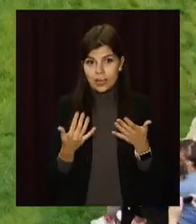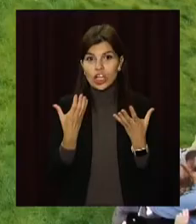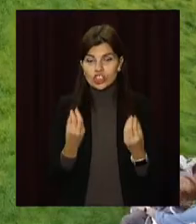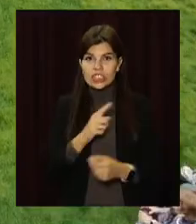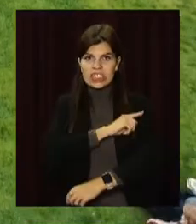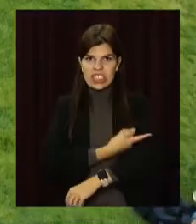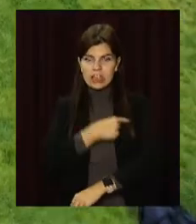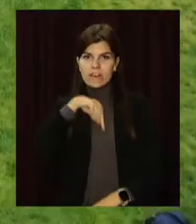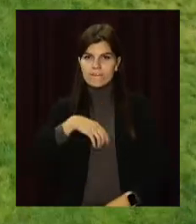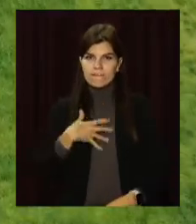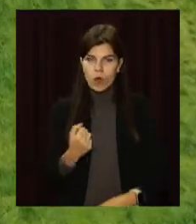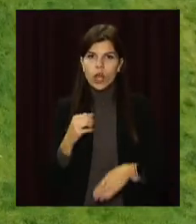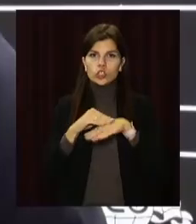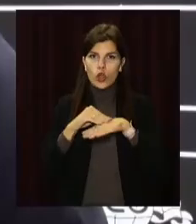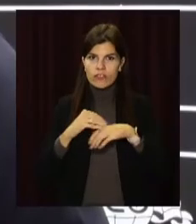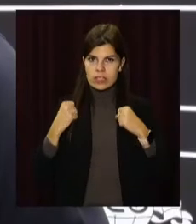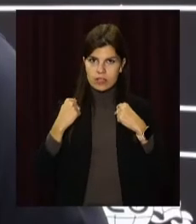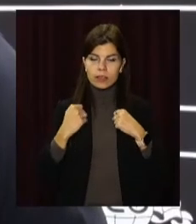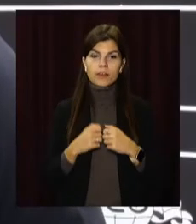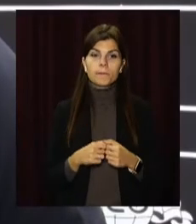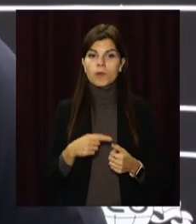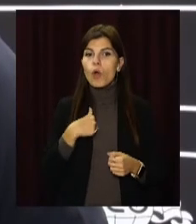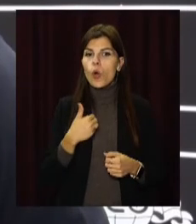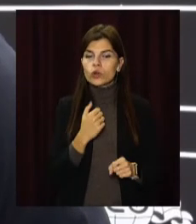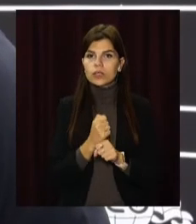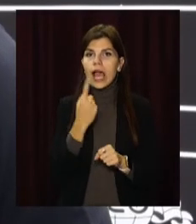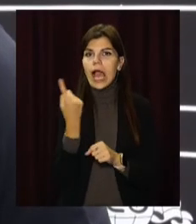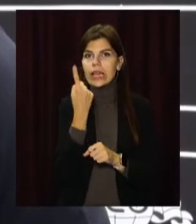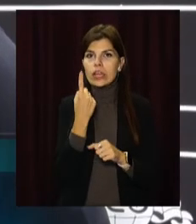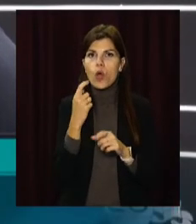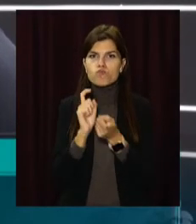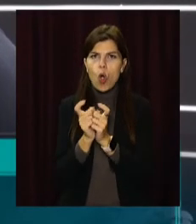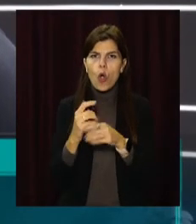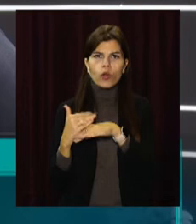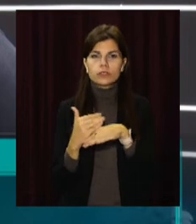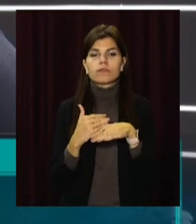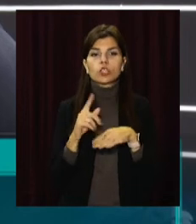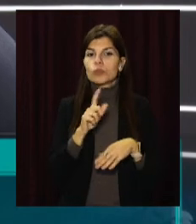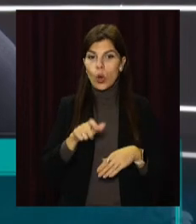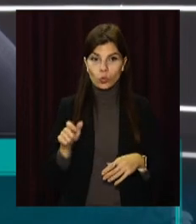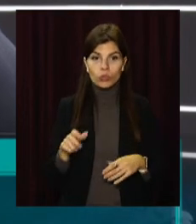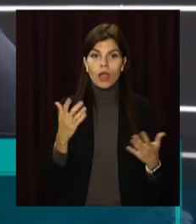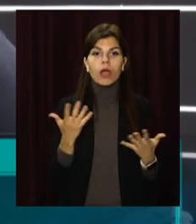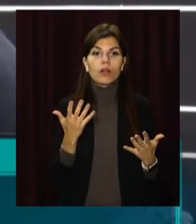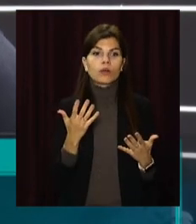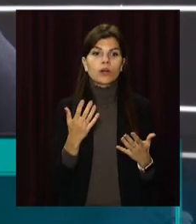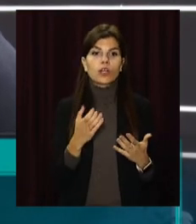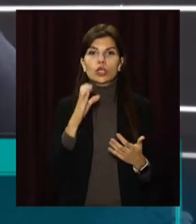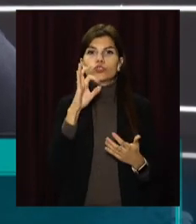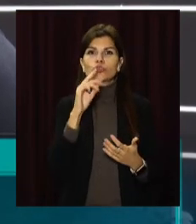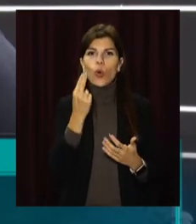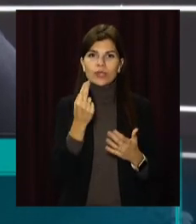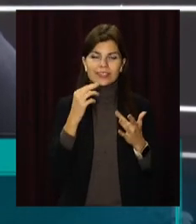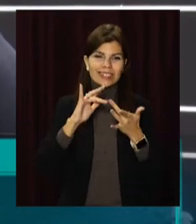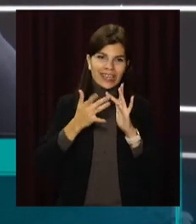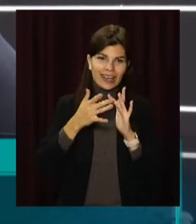сила духу та здорове тіло. Ми хочемо створити єдиноборство, щоб люди, які там в соцсетях, дітвора